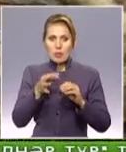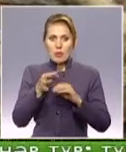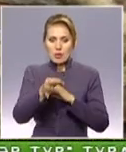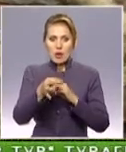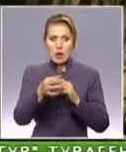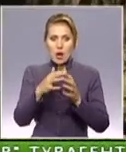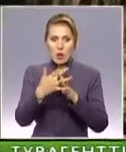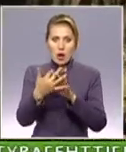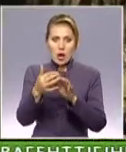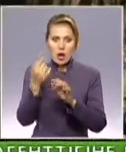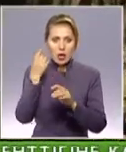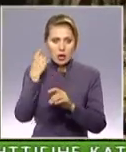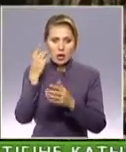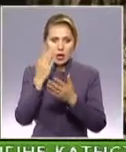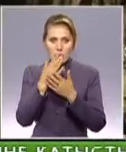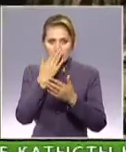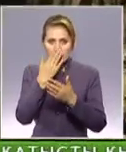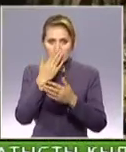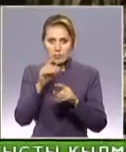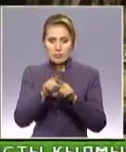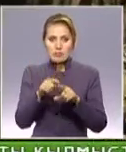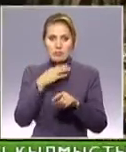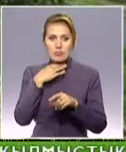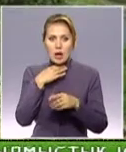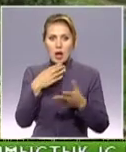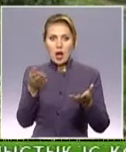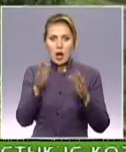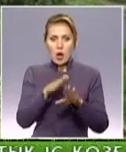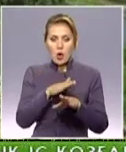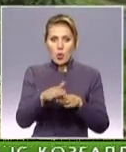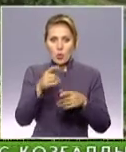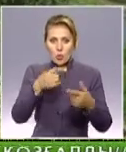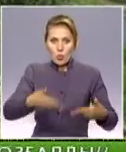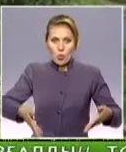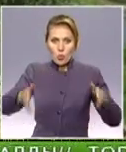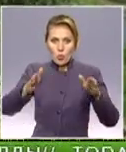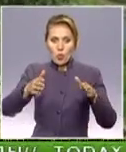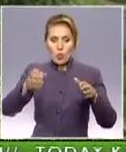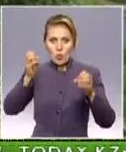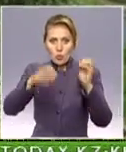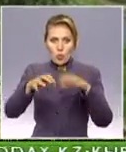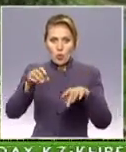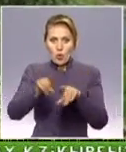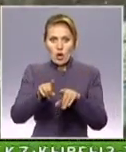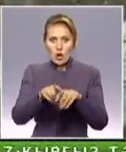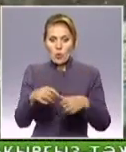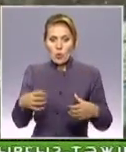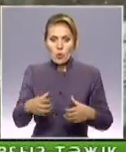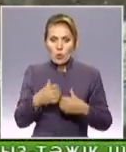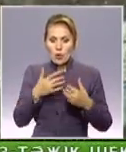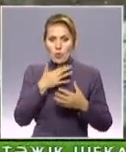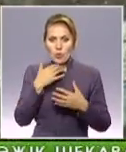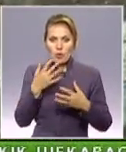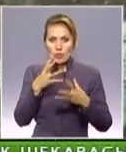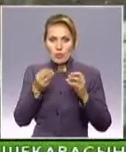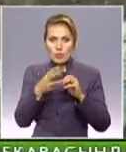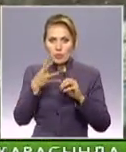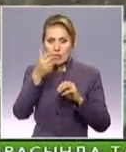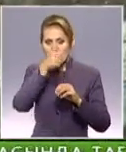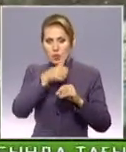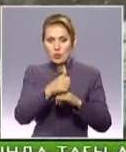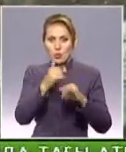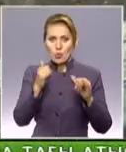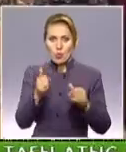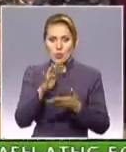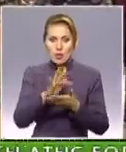бастаған. Тұрғындардың айтуынша ол сойылған малдың қалдықтарына толы шұңқырдан шығып жатыр. Бұл сұмдықтан құтыла алмай сандалғанымызға 5 жылдан асты